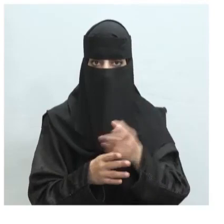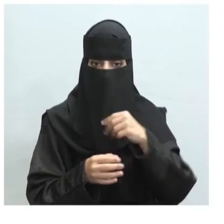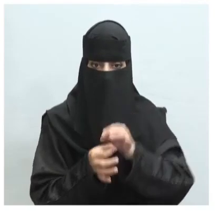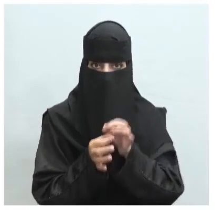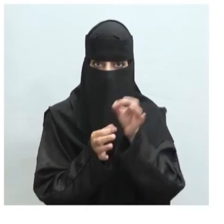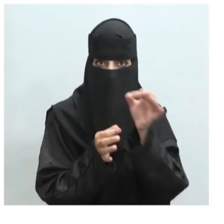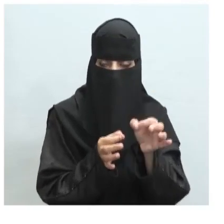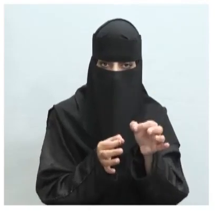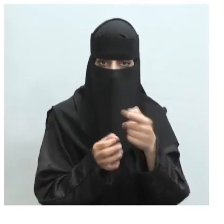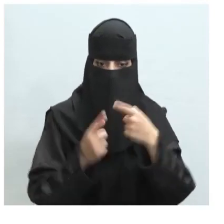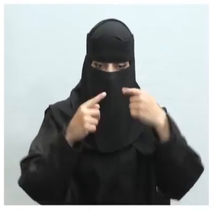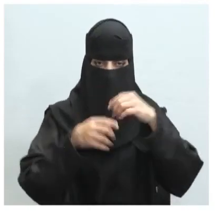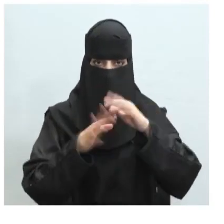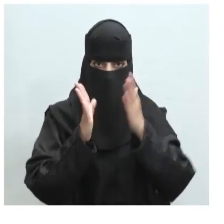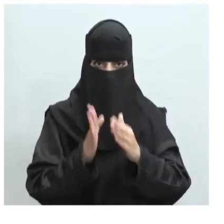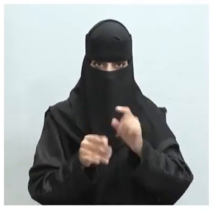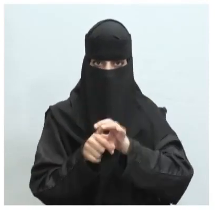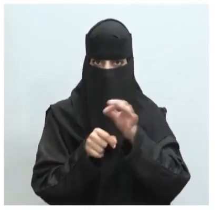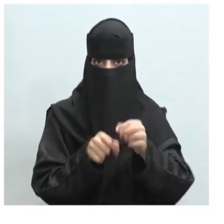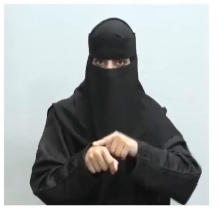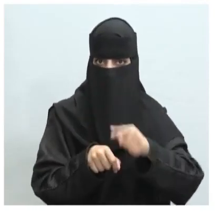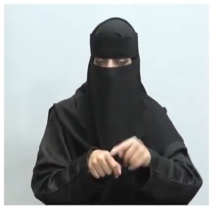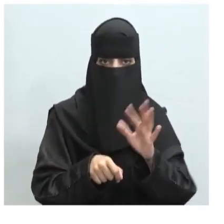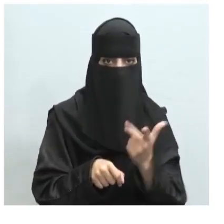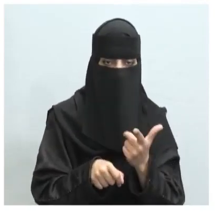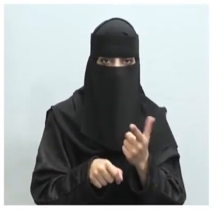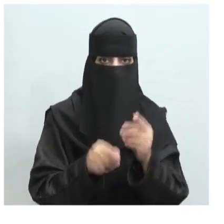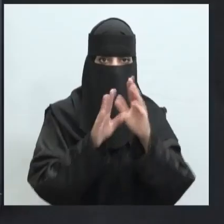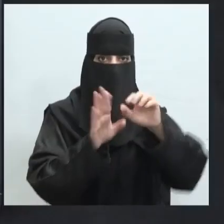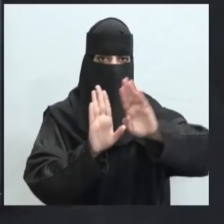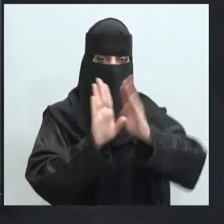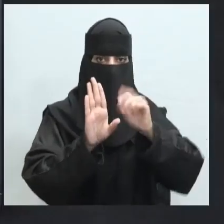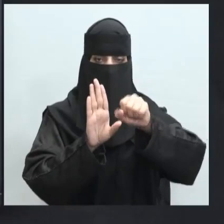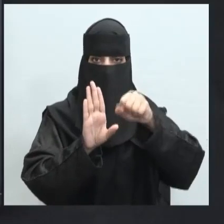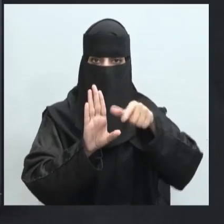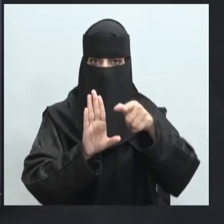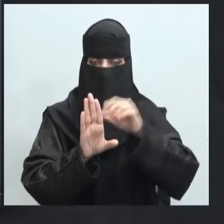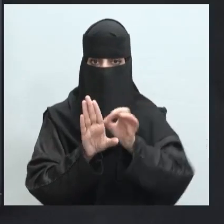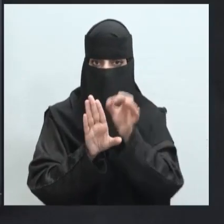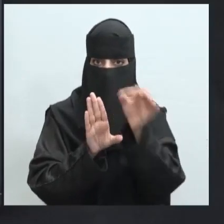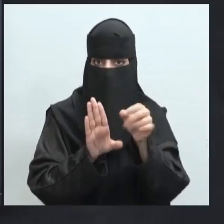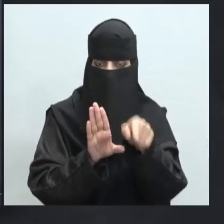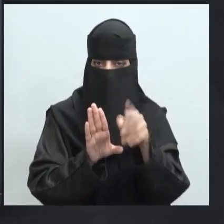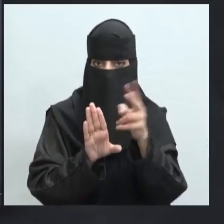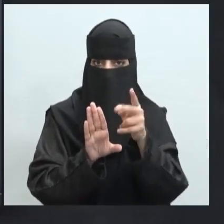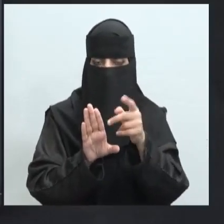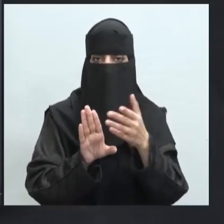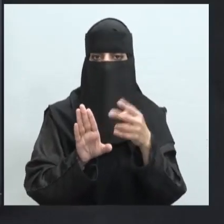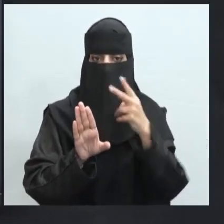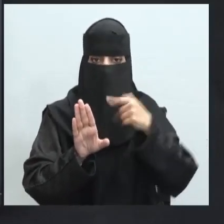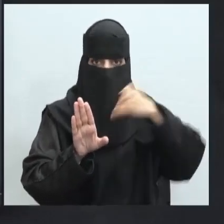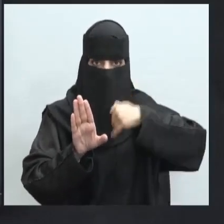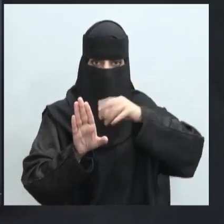هذه العمليه نسميها بالتفريغ الكهربائي لماذا لان الشحنات فرغت من